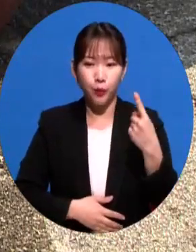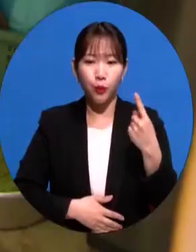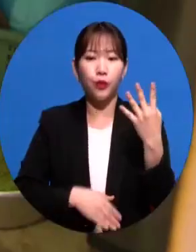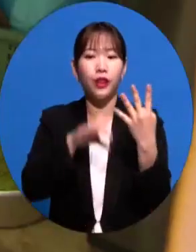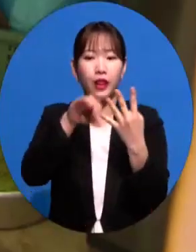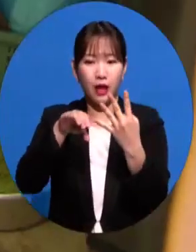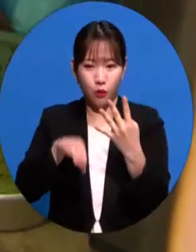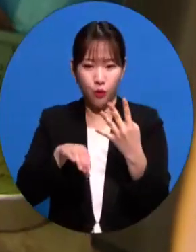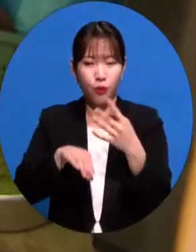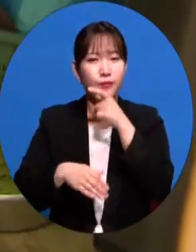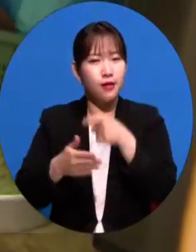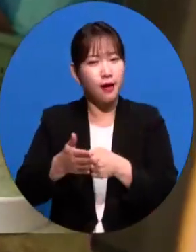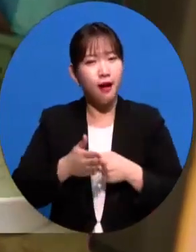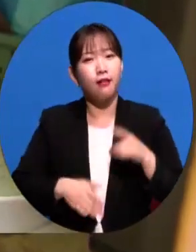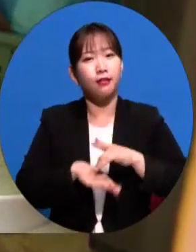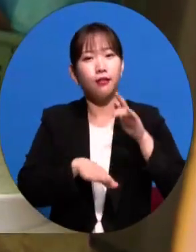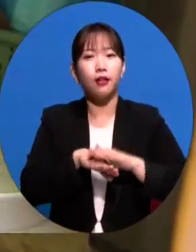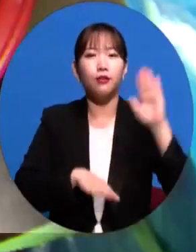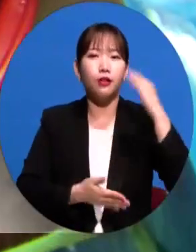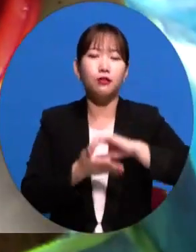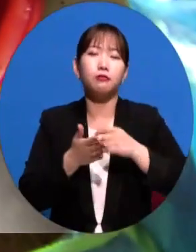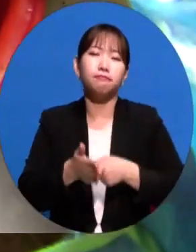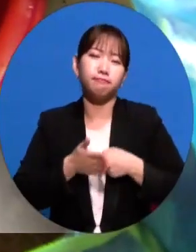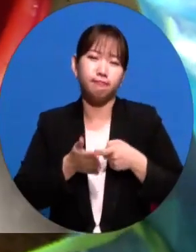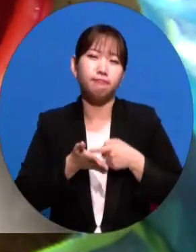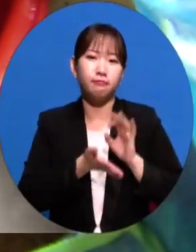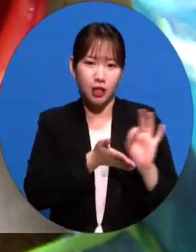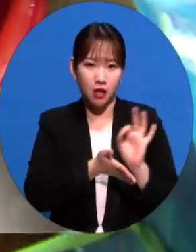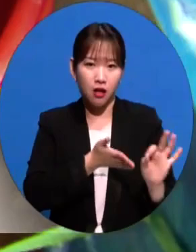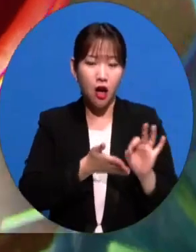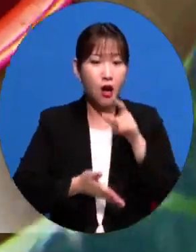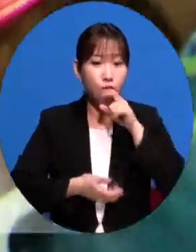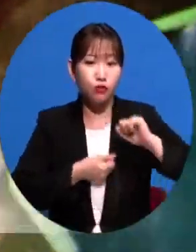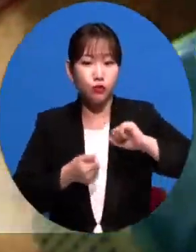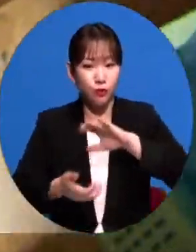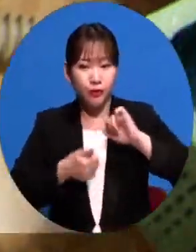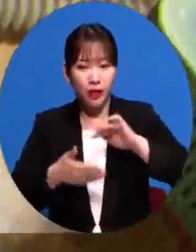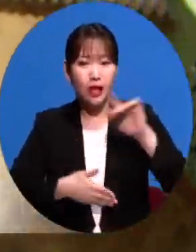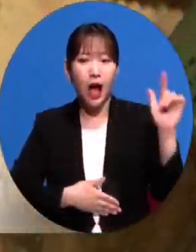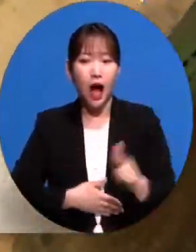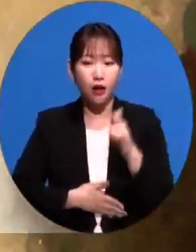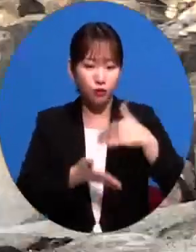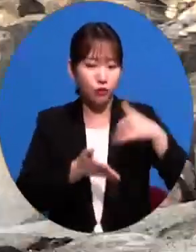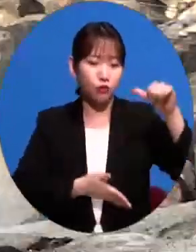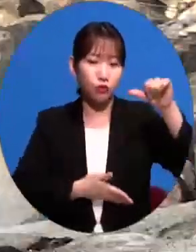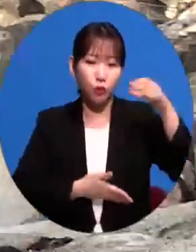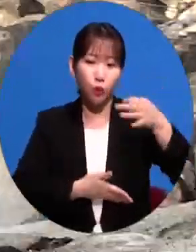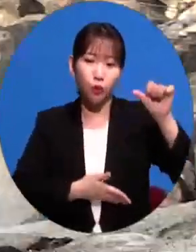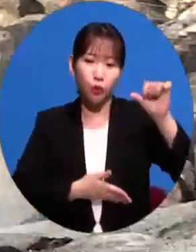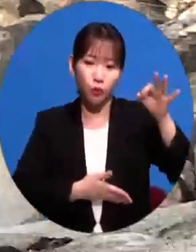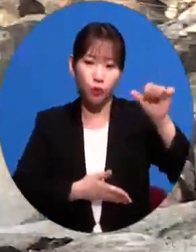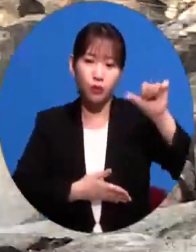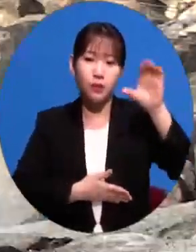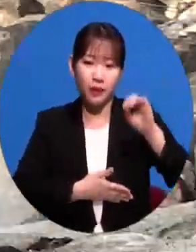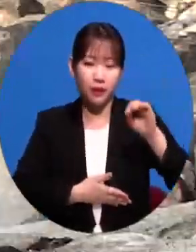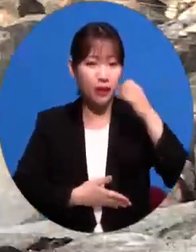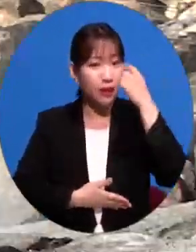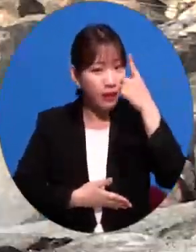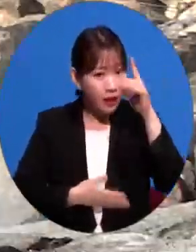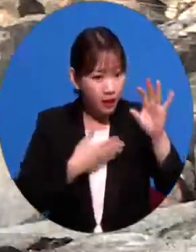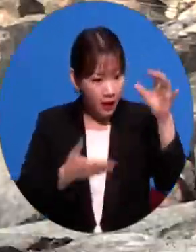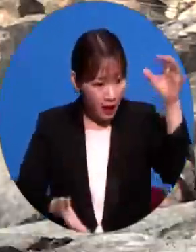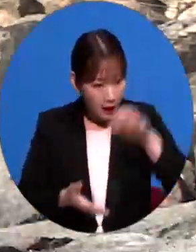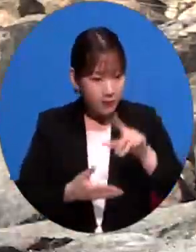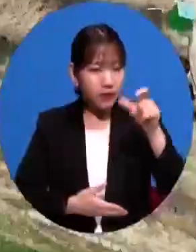4곳 물 재력이 생활화 될 정도로 아끼는 한편 물을 실어 나르는데 하루 5천만원씩 한달이면 15억원을